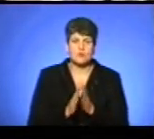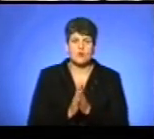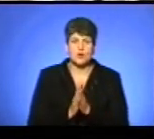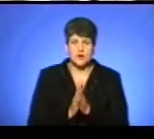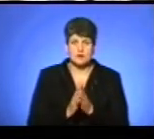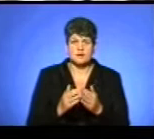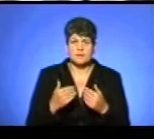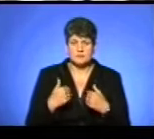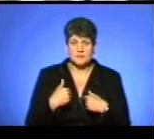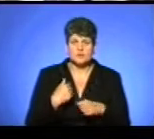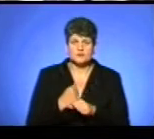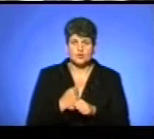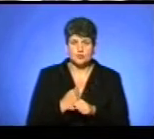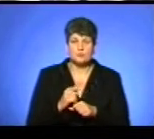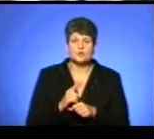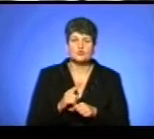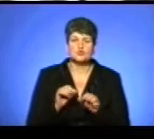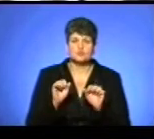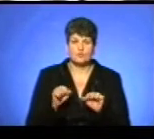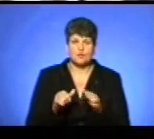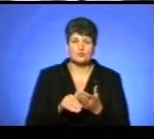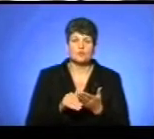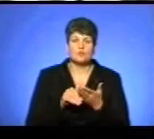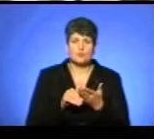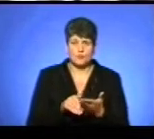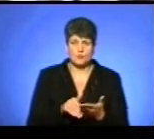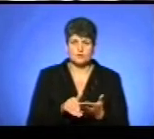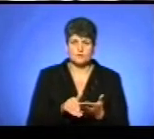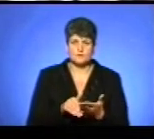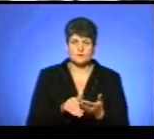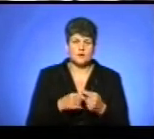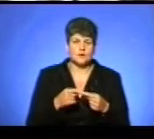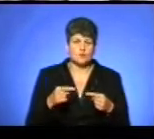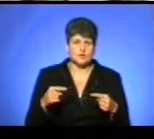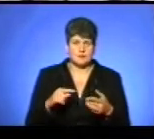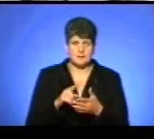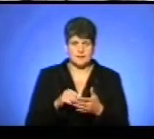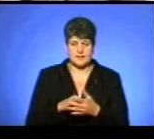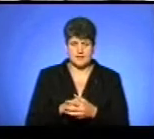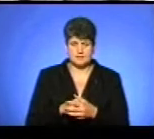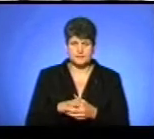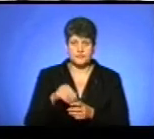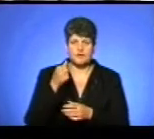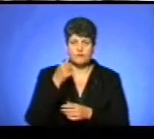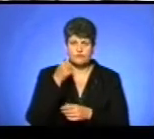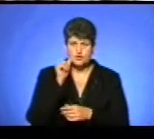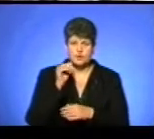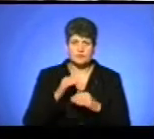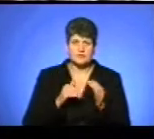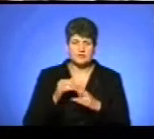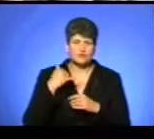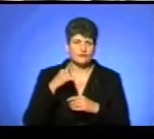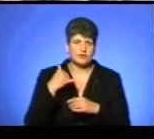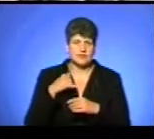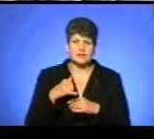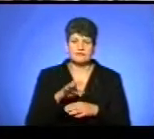ми зробимо, що зможемо, допоможемо з будь-якими питаннями. Вчора практично визовів не було, сьогодні